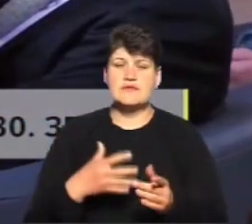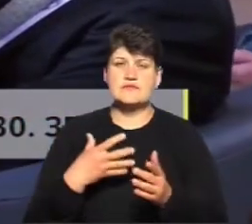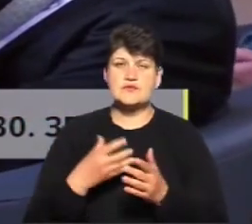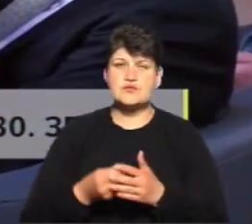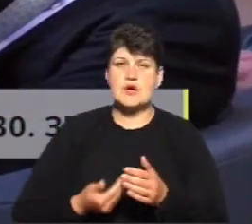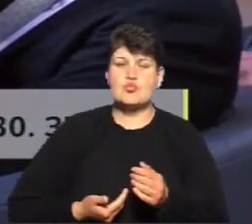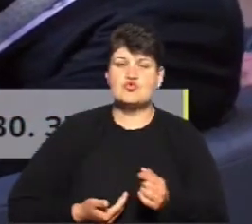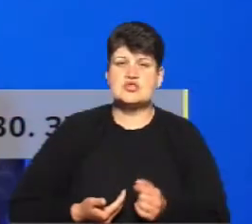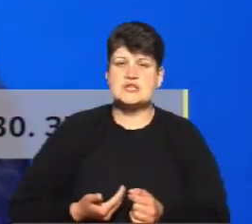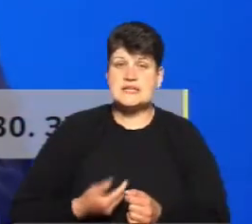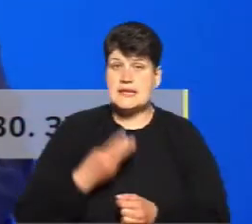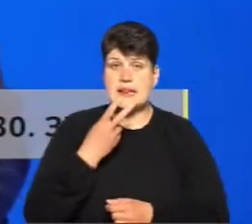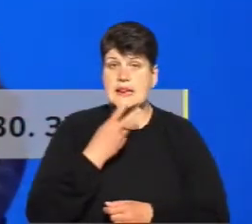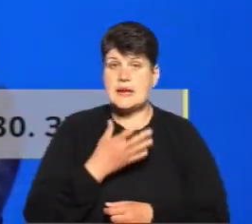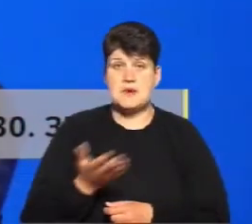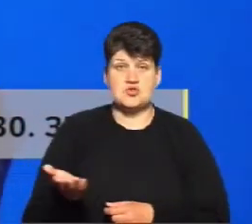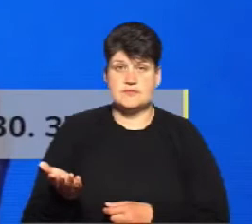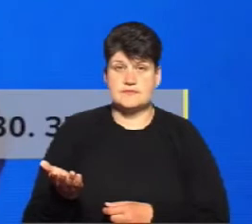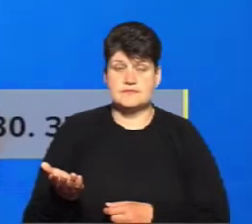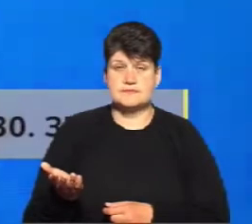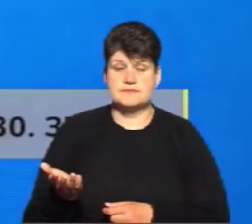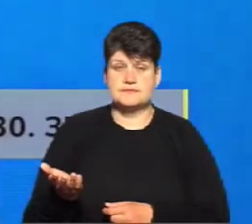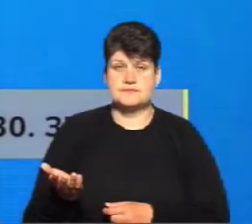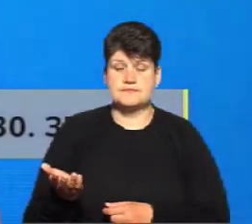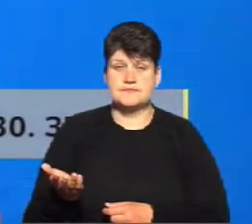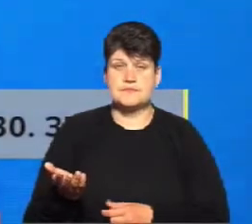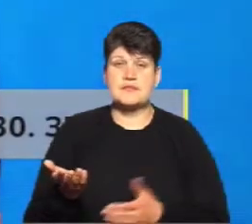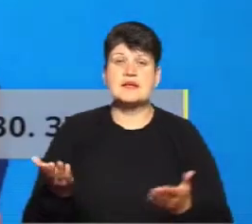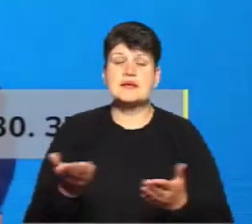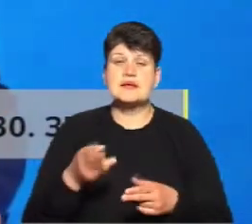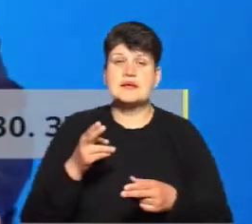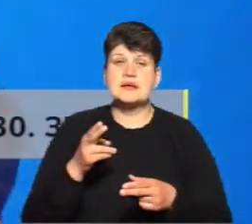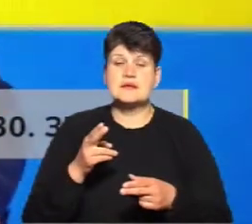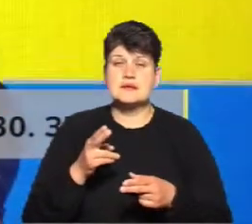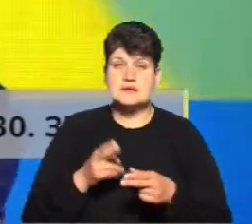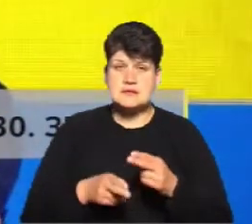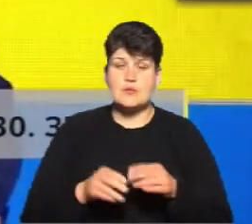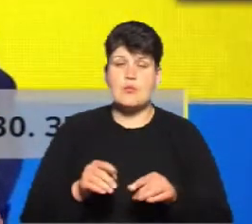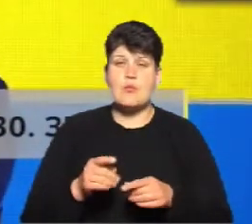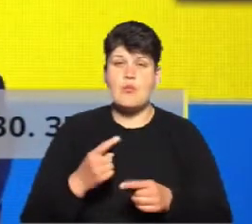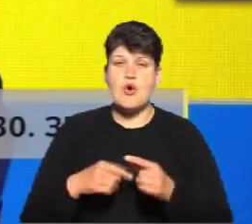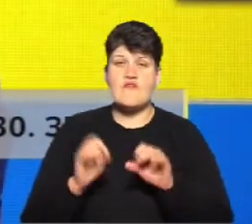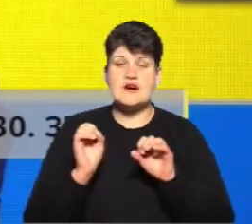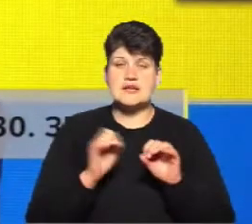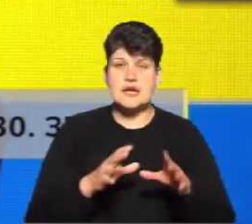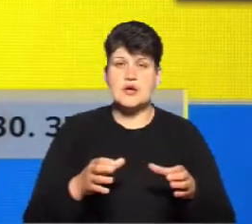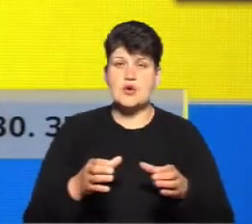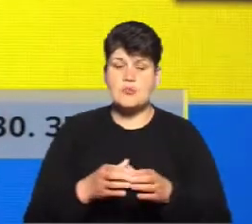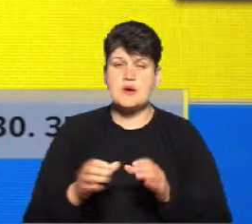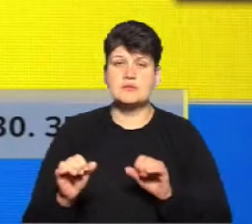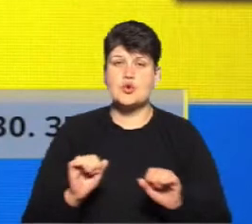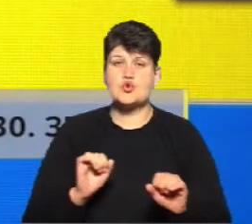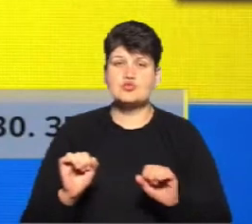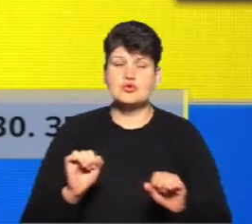не бачив. Який остаточно повертає громадам право розпоряджатися